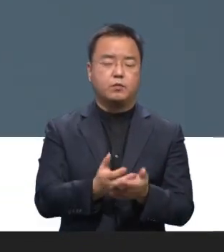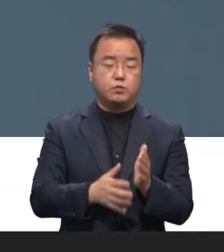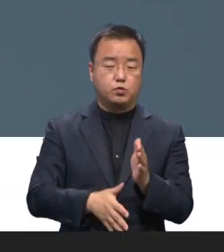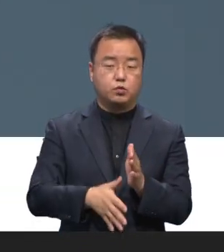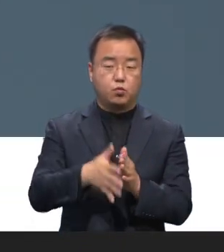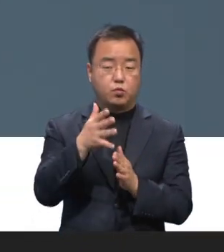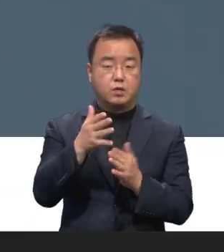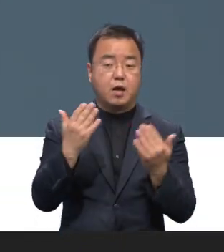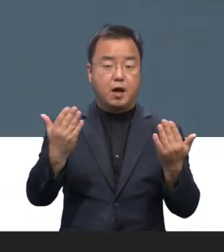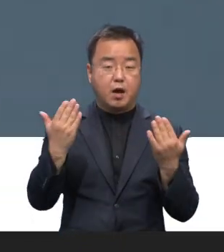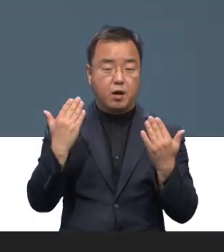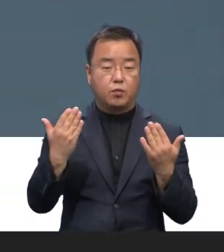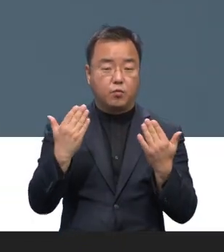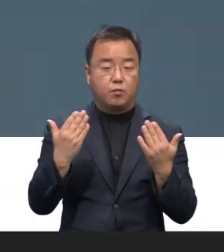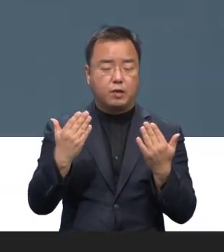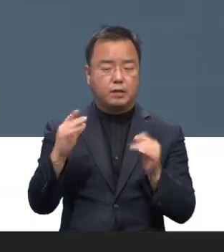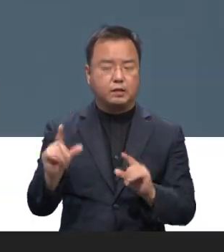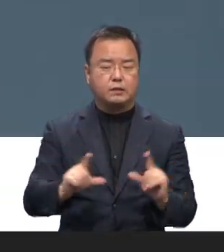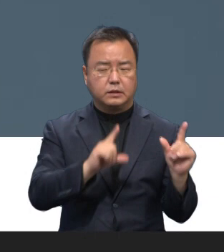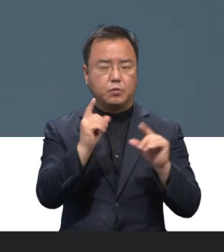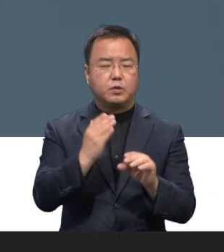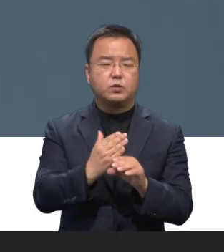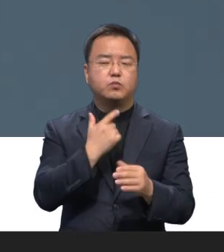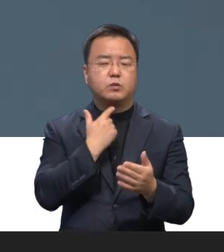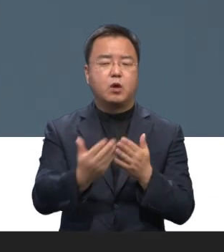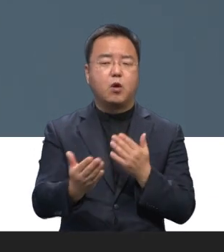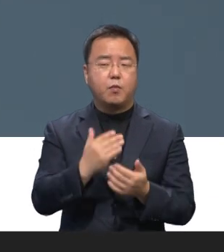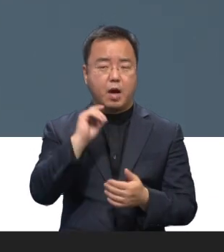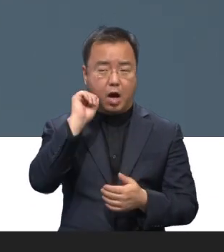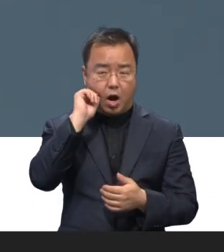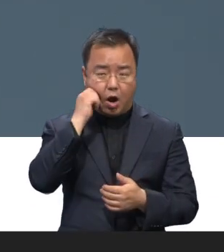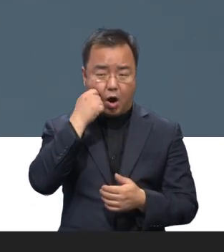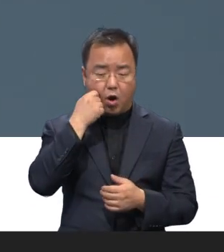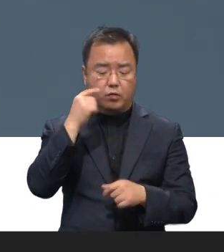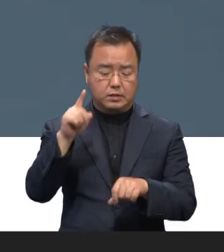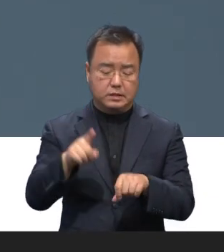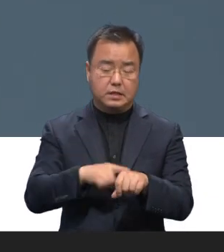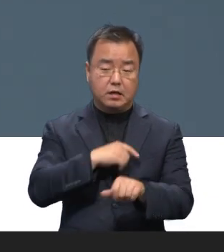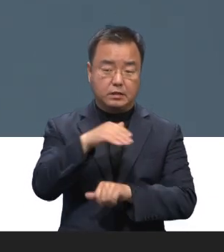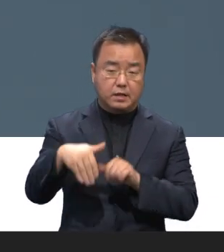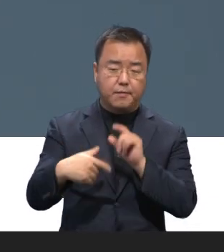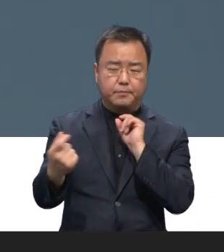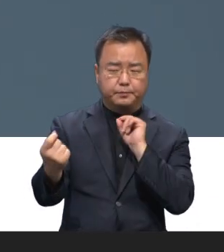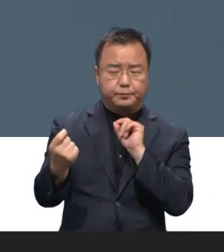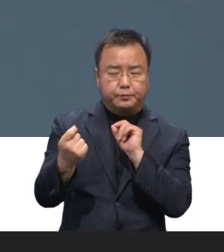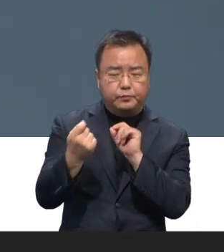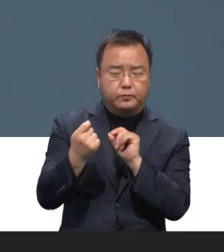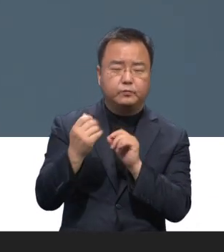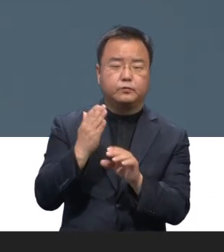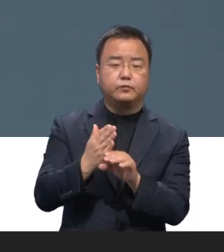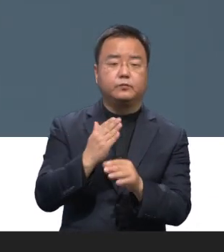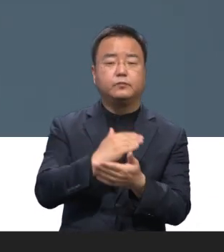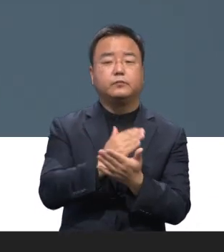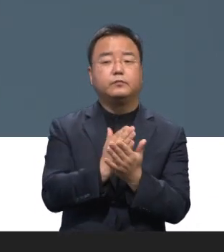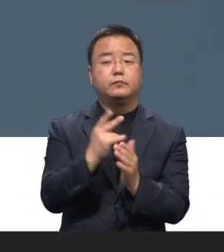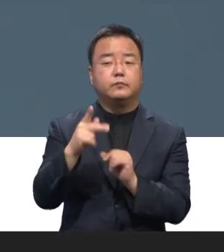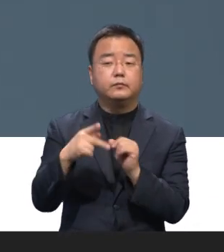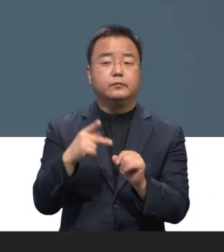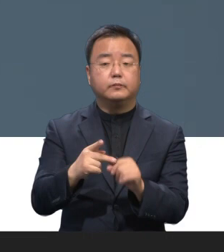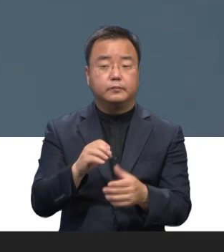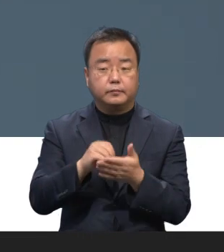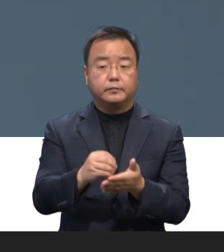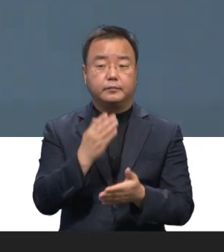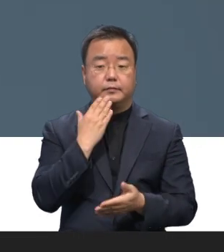도시 생활에서 경험하기 어려운 생태 친화적 환경 속에서 다양한 프로그램에 참여하게 됩니다. 이를